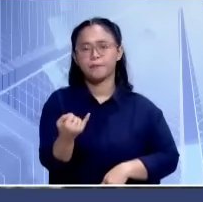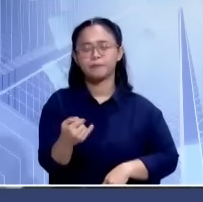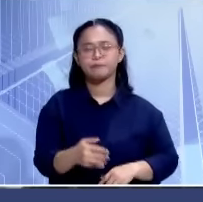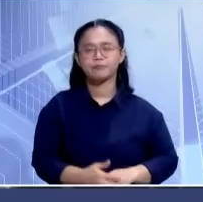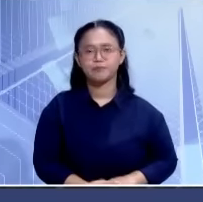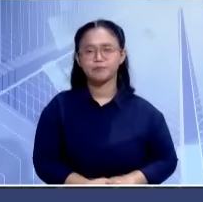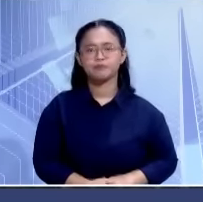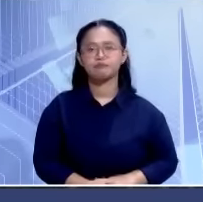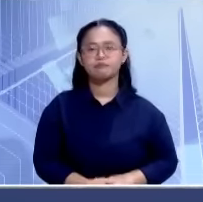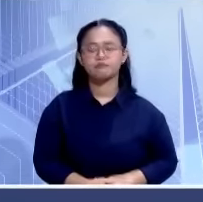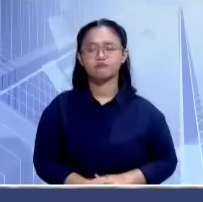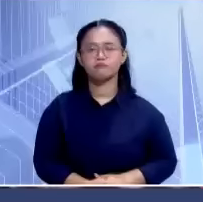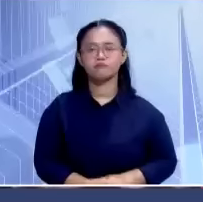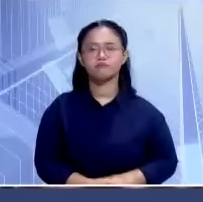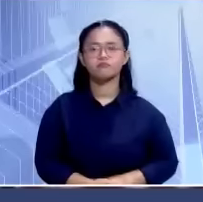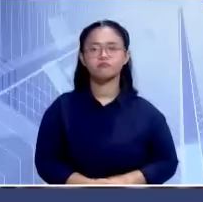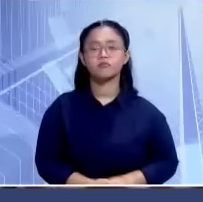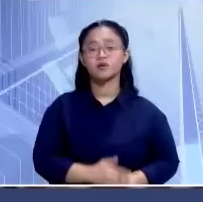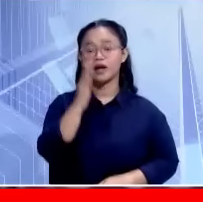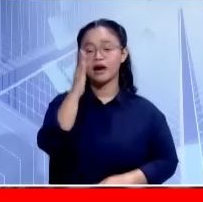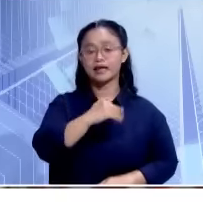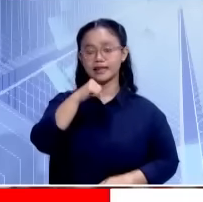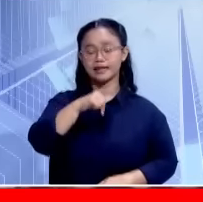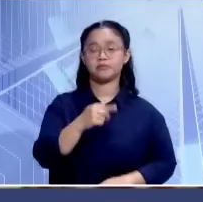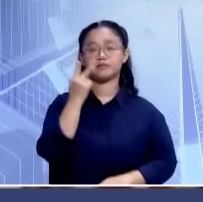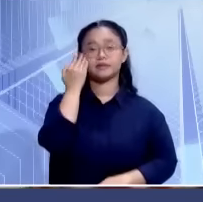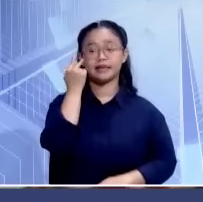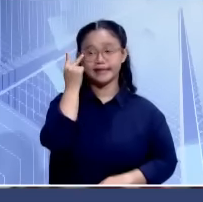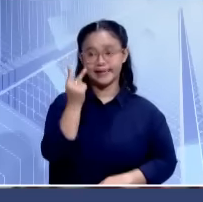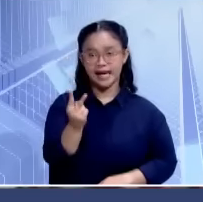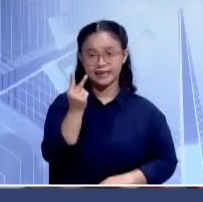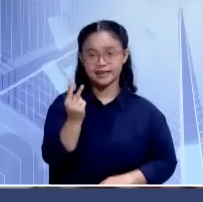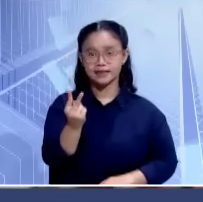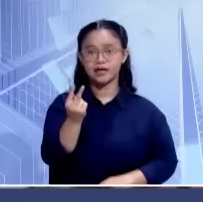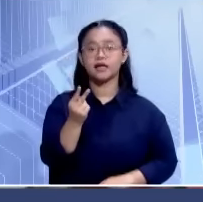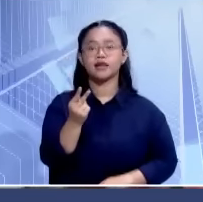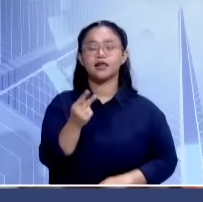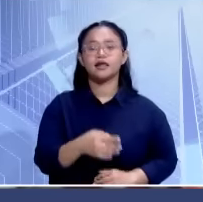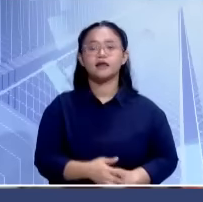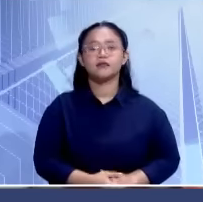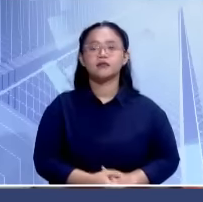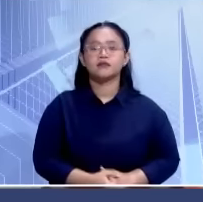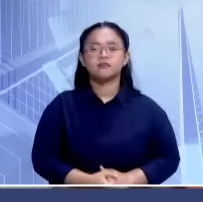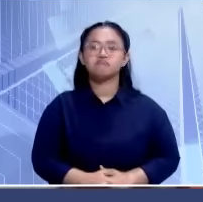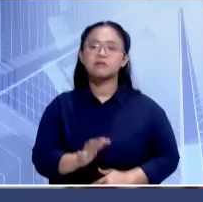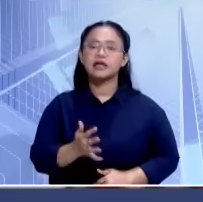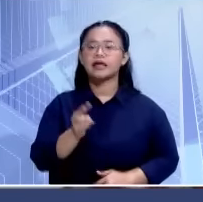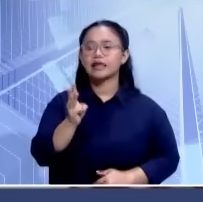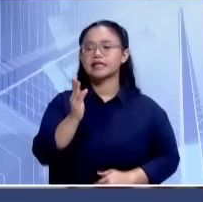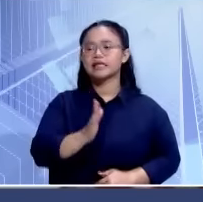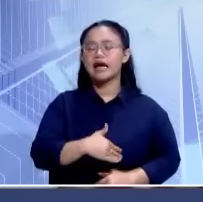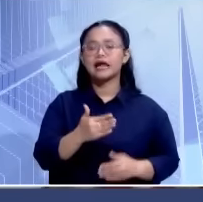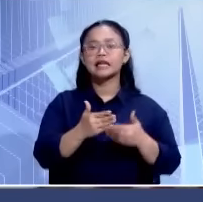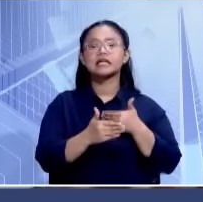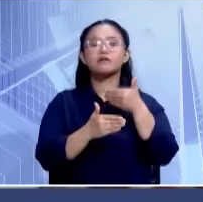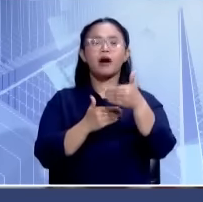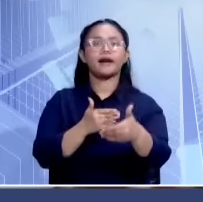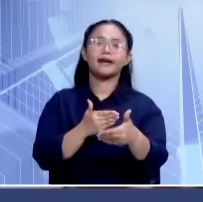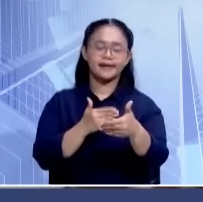panjang masuk? Iya, panjang. Nah, hari ini kita buka ya untuk sampai 3 hari ke depan dalam proses